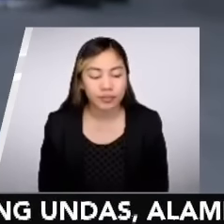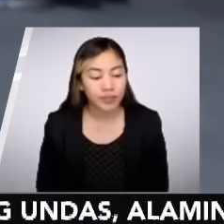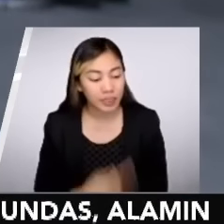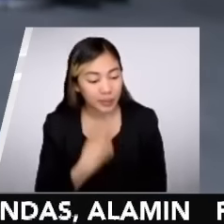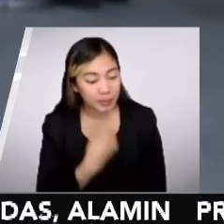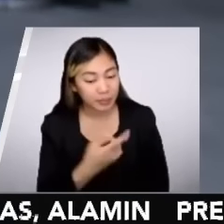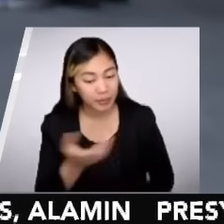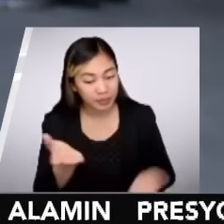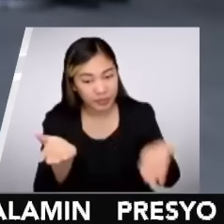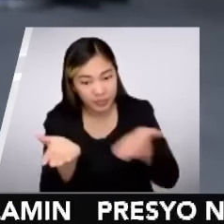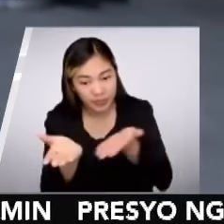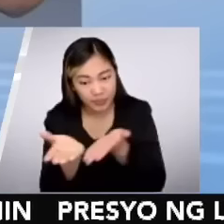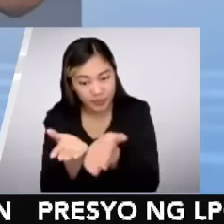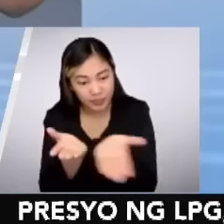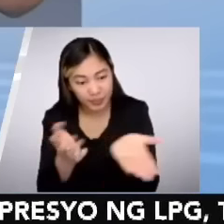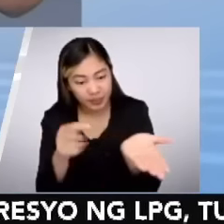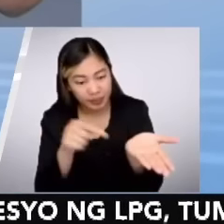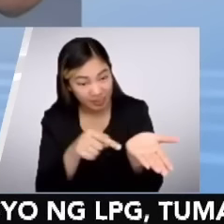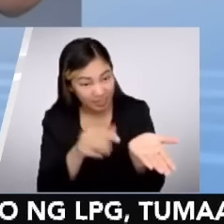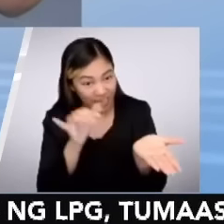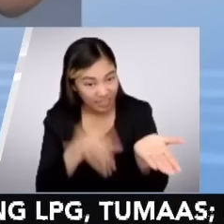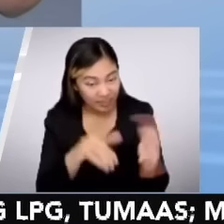yan sa operasyon ng port, JP?